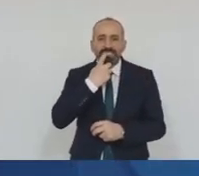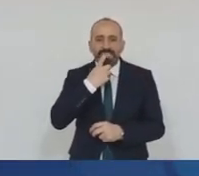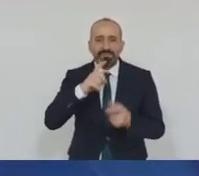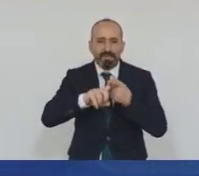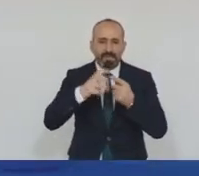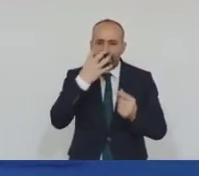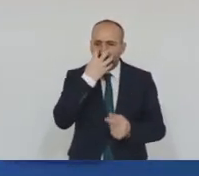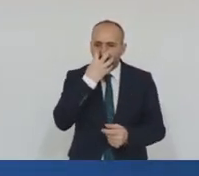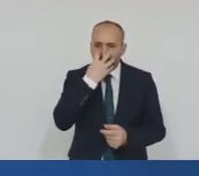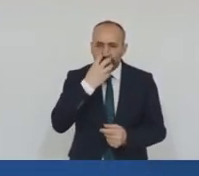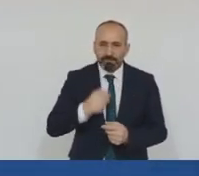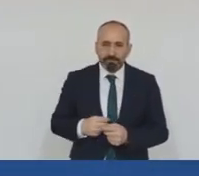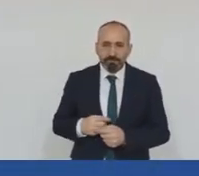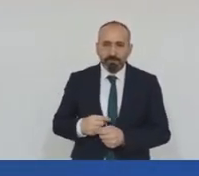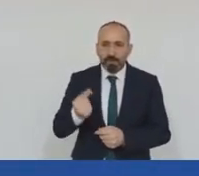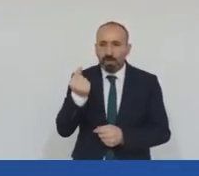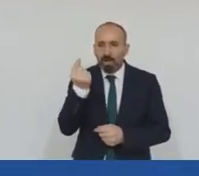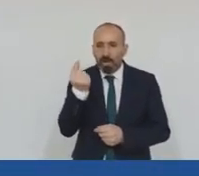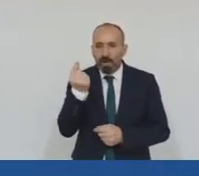batı dili ve edebiyatı,